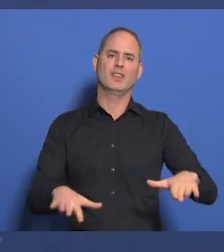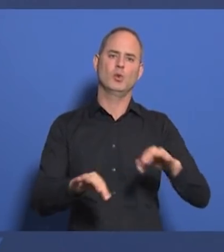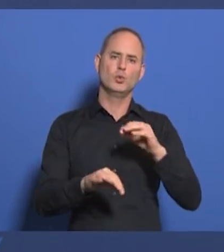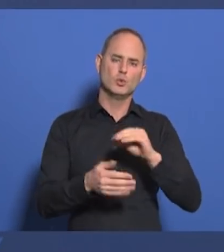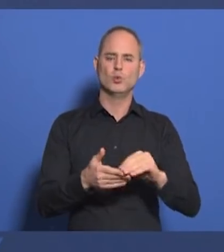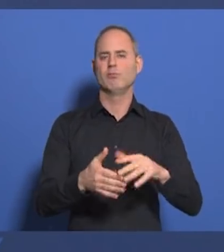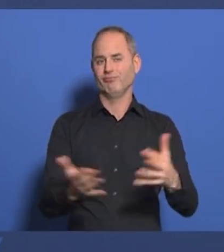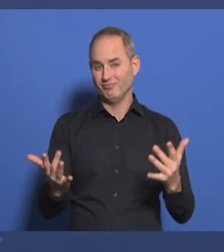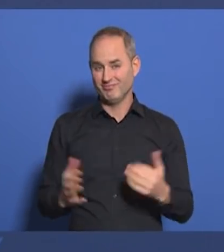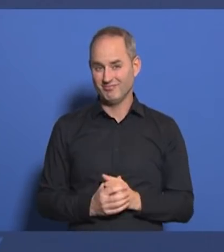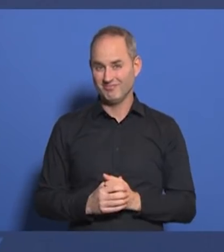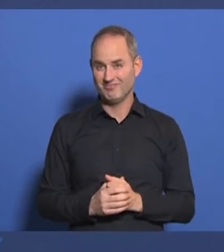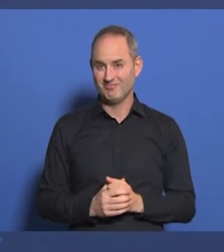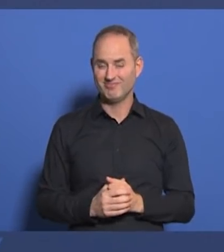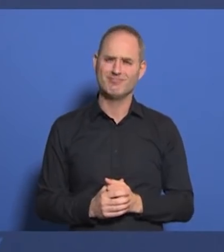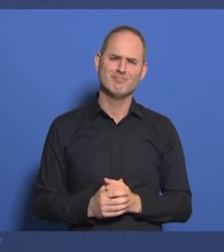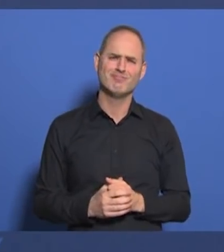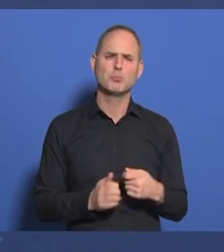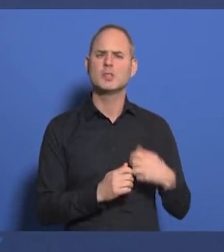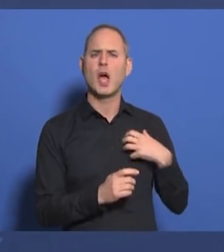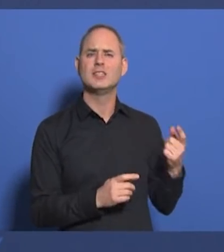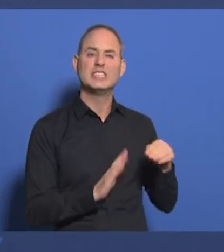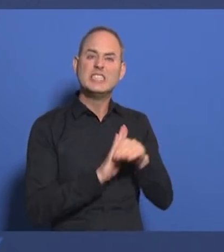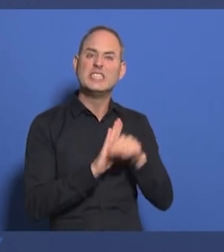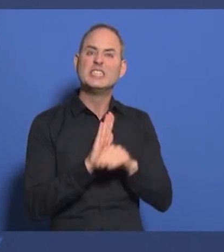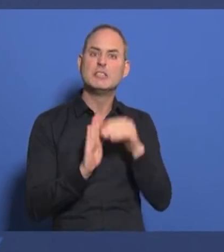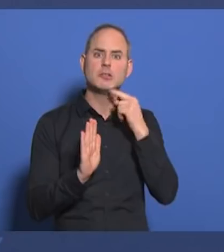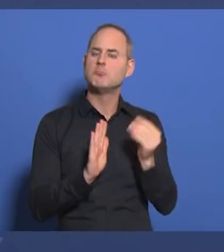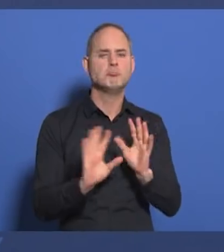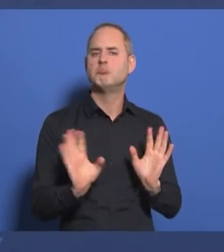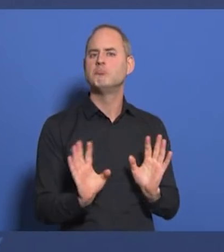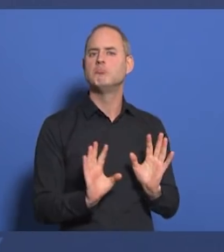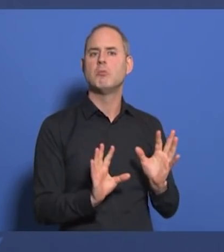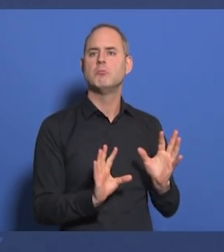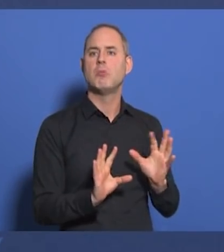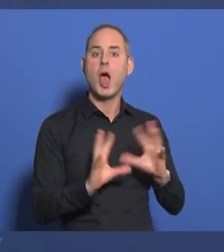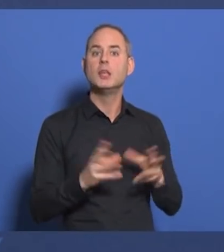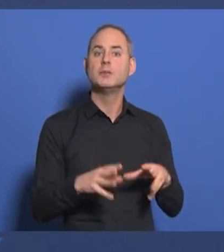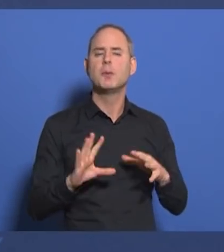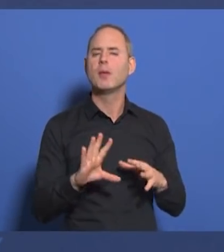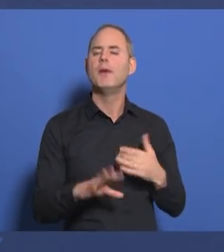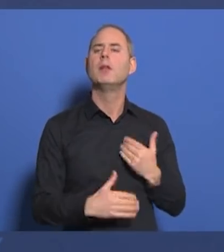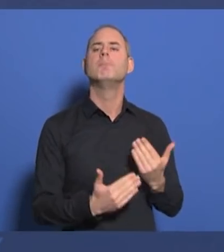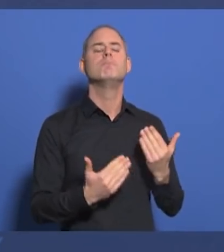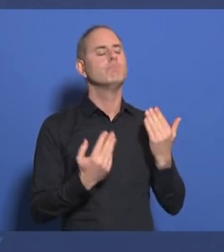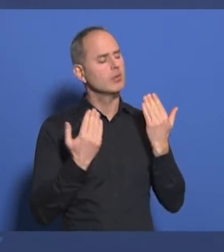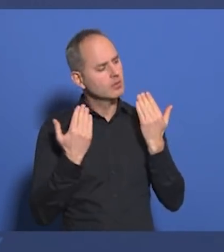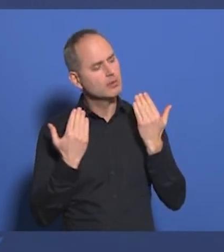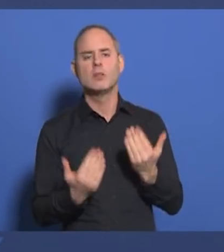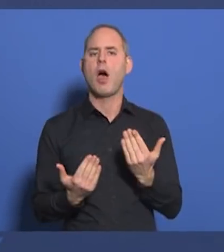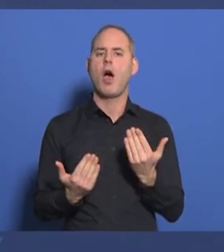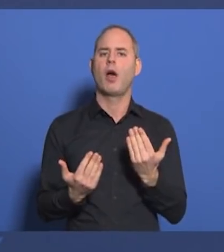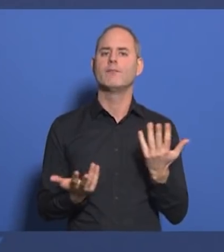Katalog in Summe jetzt nicht förmlich mittragen konnte, bin ich ihm doch dankbar, auch für seine gerade getätigte Aussage, dass er sich innerhalb der Koalition im